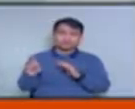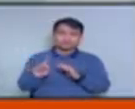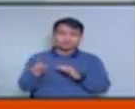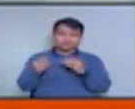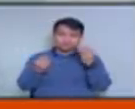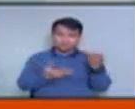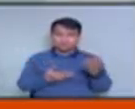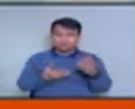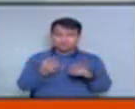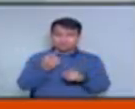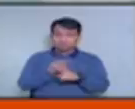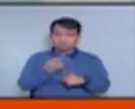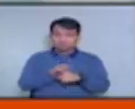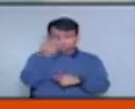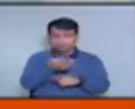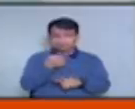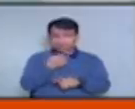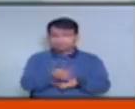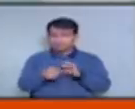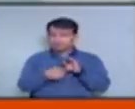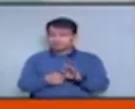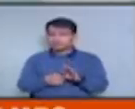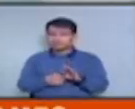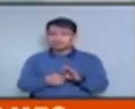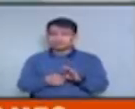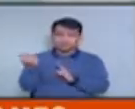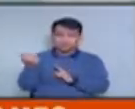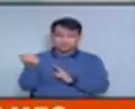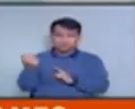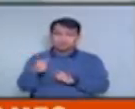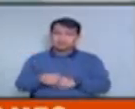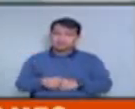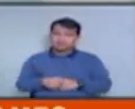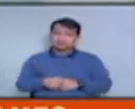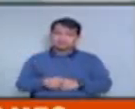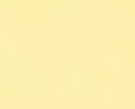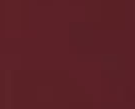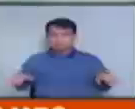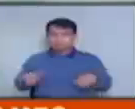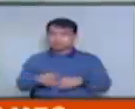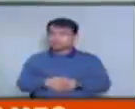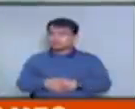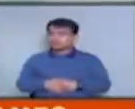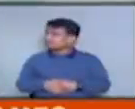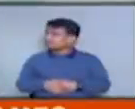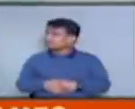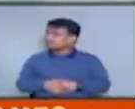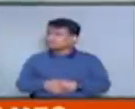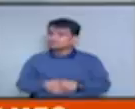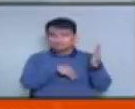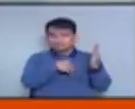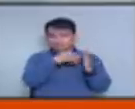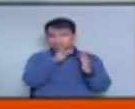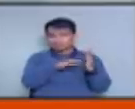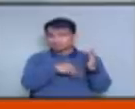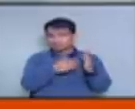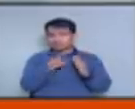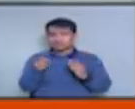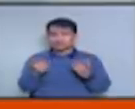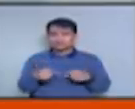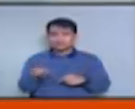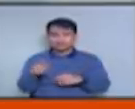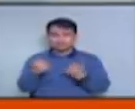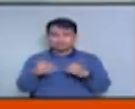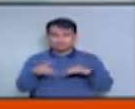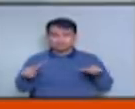na kung tama yung mga sinasabi nyo, pagdating doon, may nakilala siyang iba, kaya tinabla na kayo. Anong trabaho nyo, sir? Pintor po ako, sir. Kumusta naman po yung mga anak